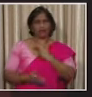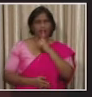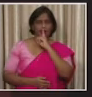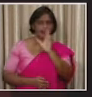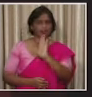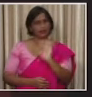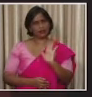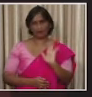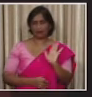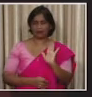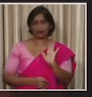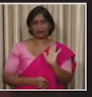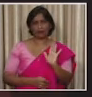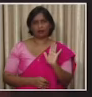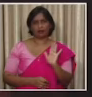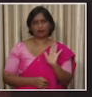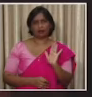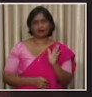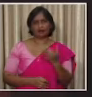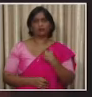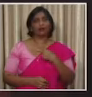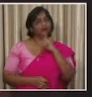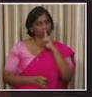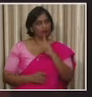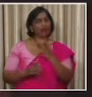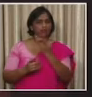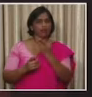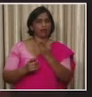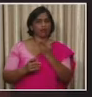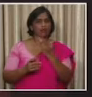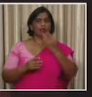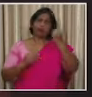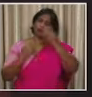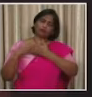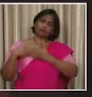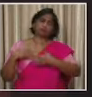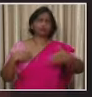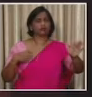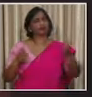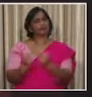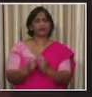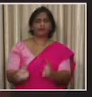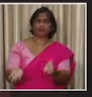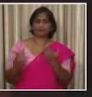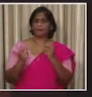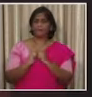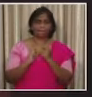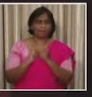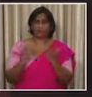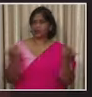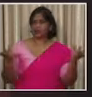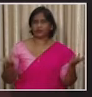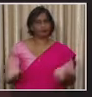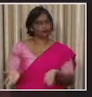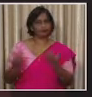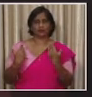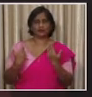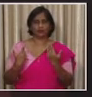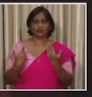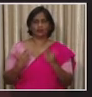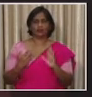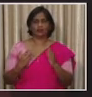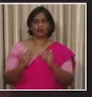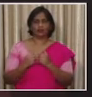කියලා. මම කියනවා ඒක නොමිනේෂන් ඒක දවස වෙනකන් ක්‍රියාත්මක කරන්න බලක් නැහැ.